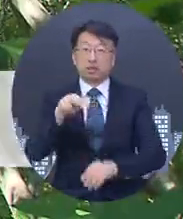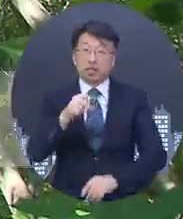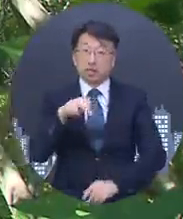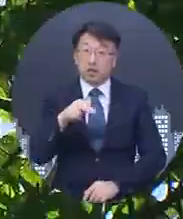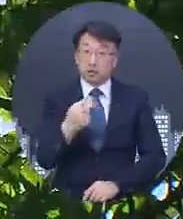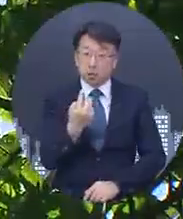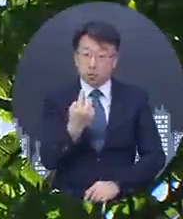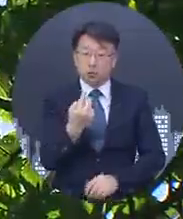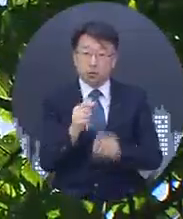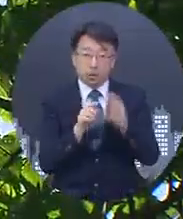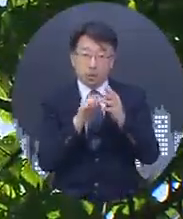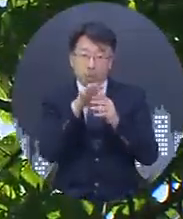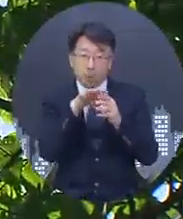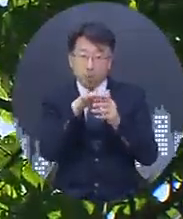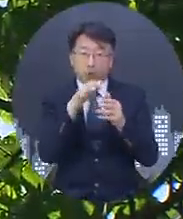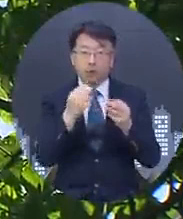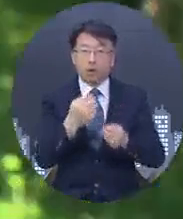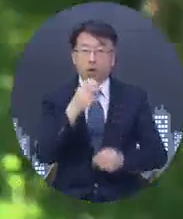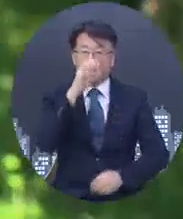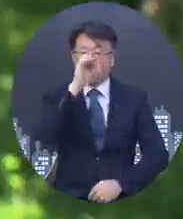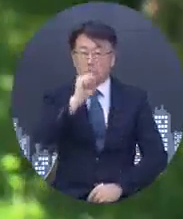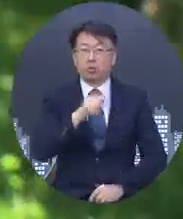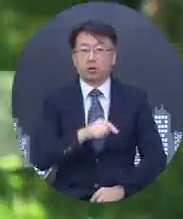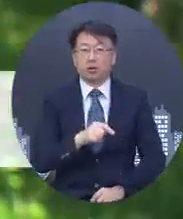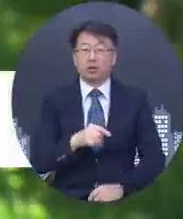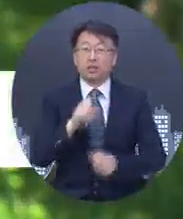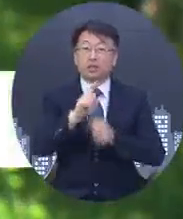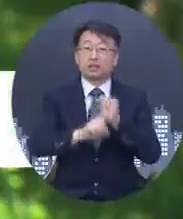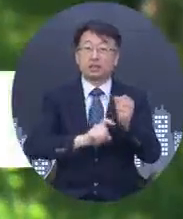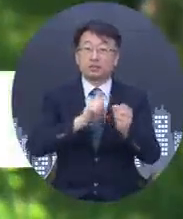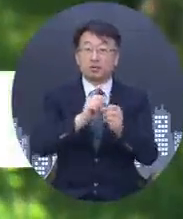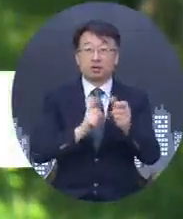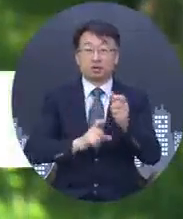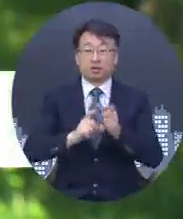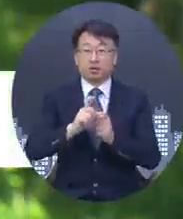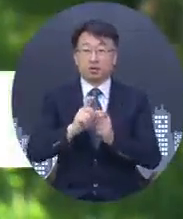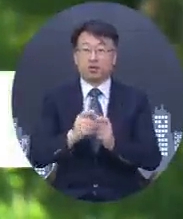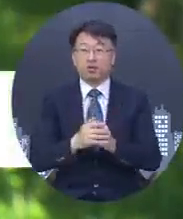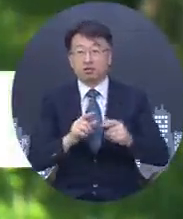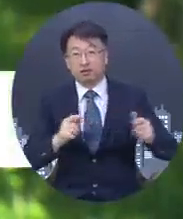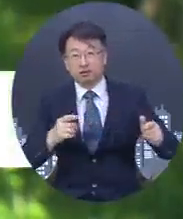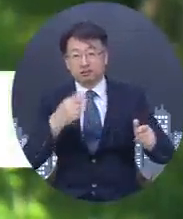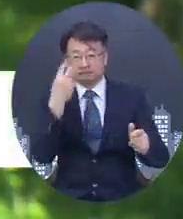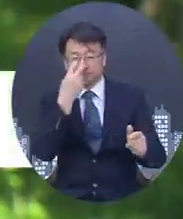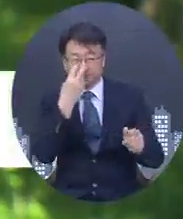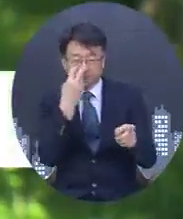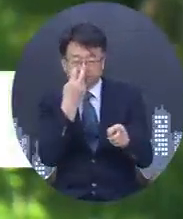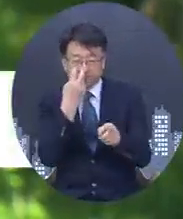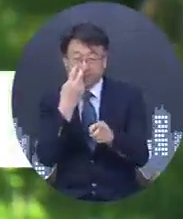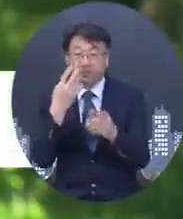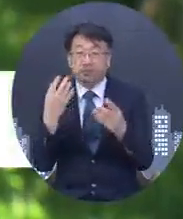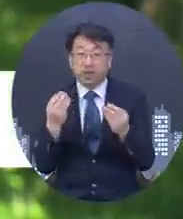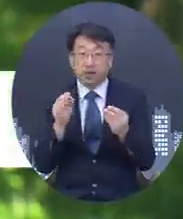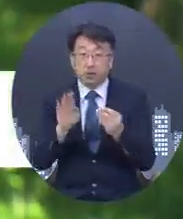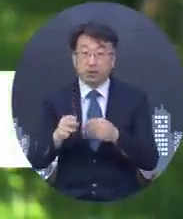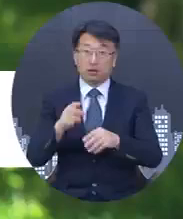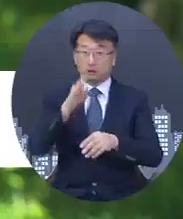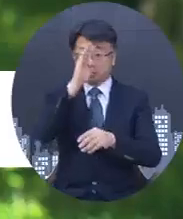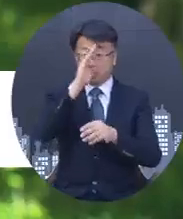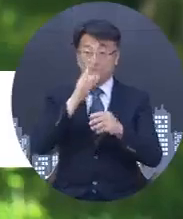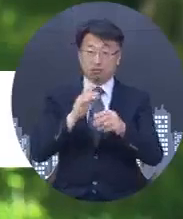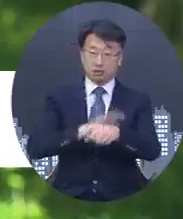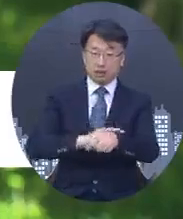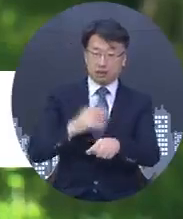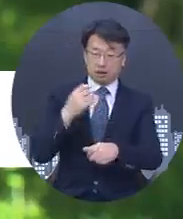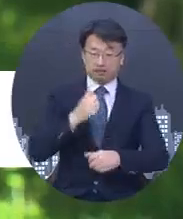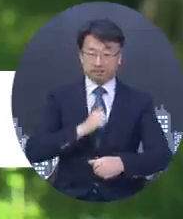생산량도 우수한 것으로 확인됐습니다. 10년 정도 더 이렇게 그 생장을 모니터링하고 병해충의 그 잘 견디는지를